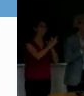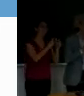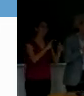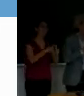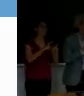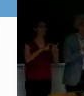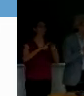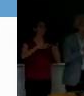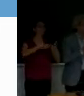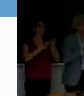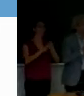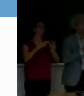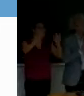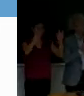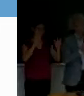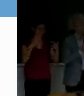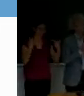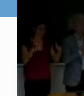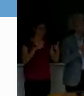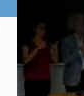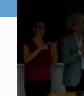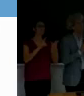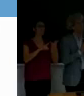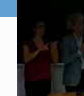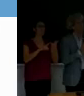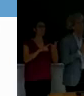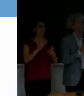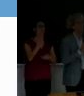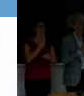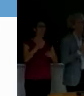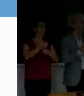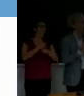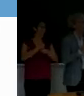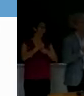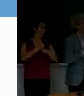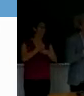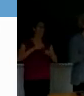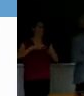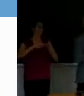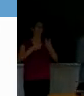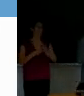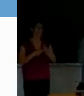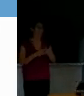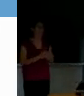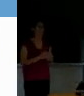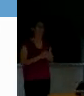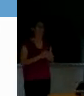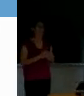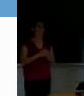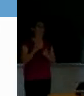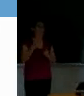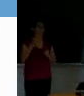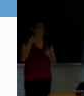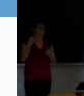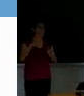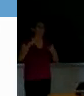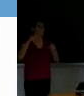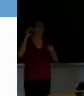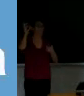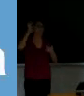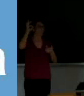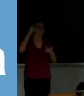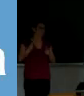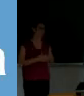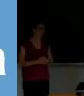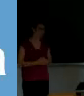Ingegneria Elettronica propriamente detta e poi quella di Biomedical Engineering, che è la laurea in Ingegneria Biomedica erogata in lingua inglese.